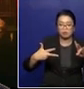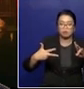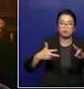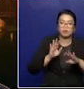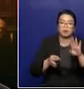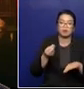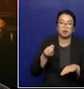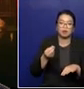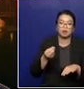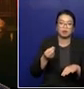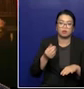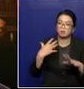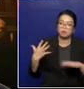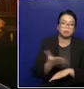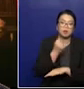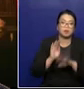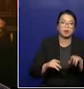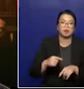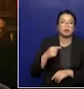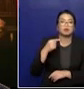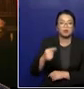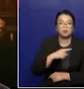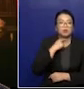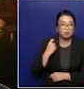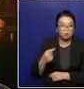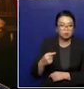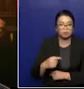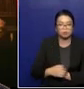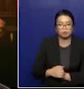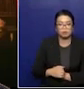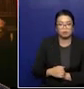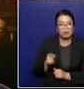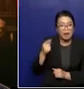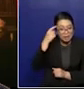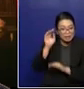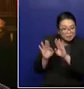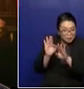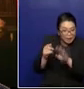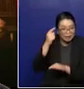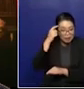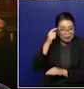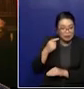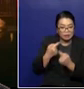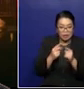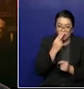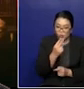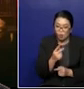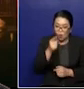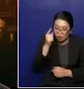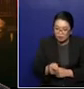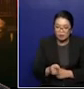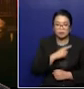าความหมายนะฮะก็มันก็ต้องลบสิฮะไอ้นี่คือการคาดการณ์นะฮะแต่ท่านมาดูของจริ